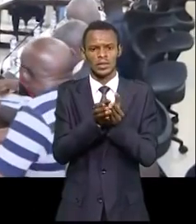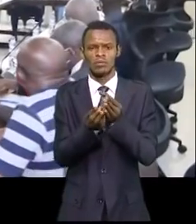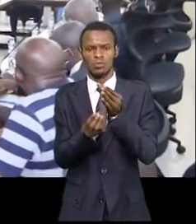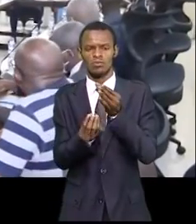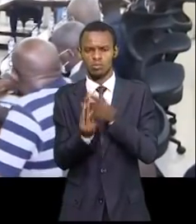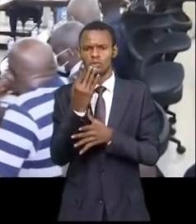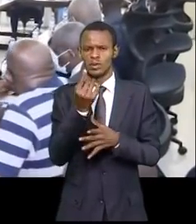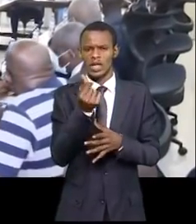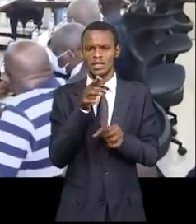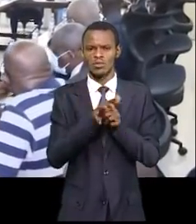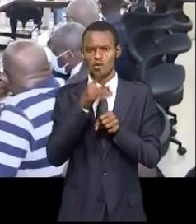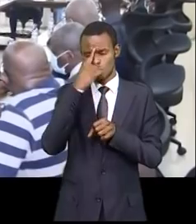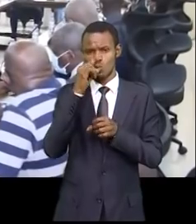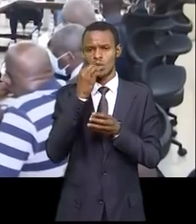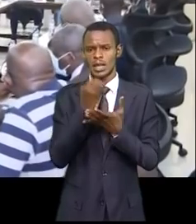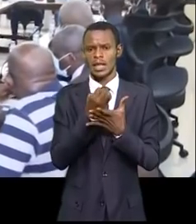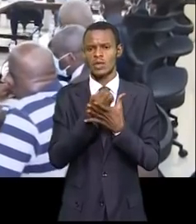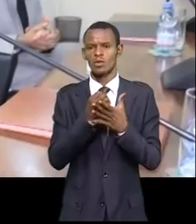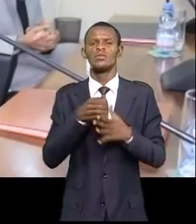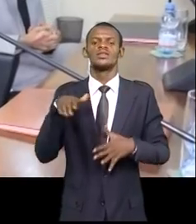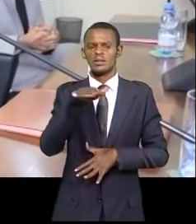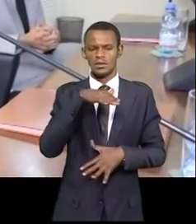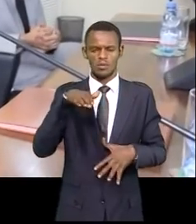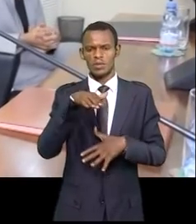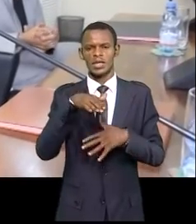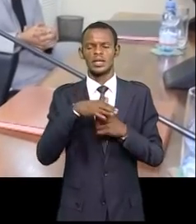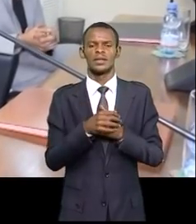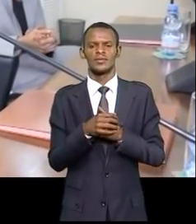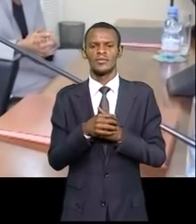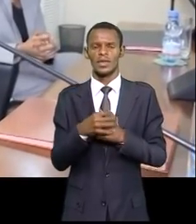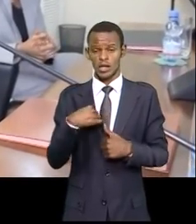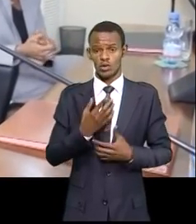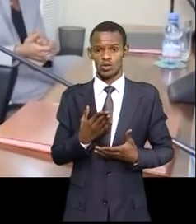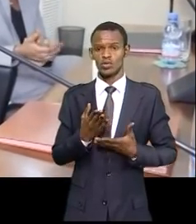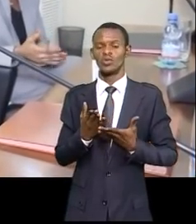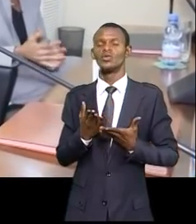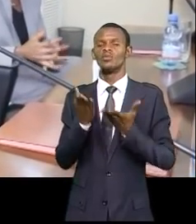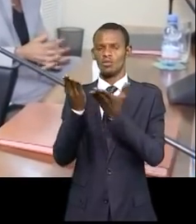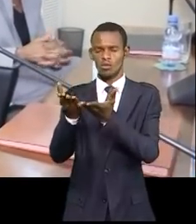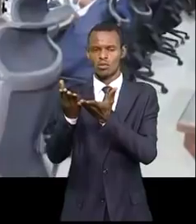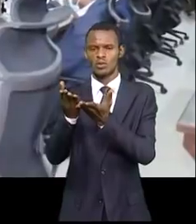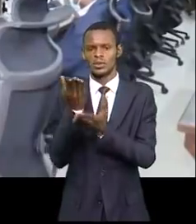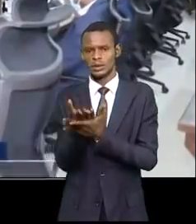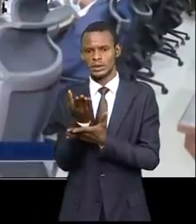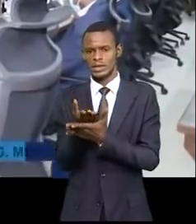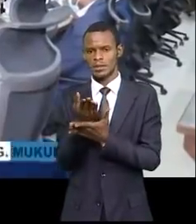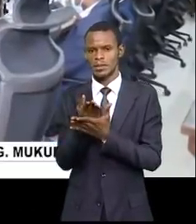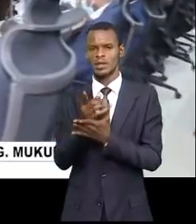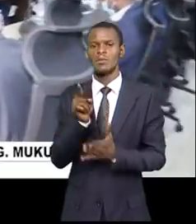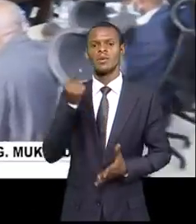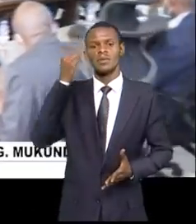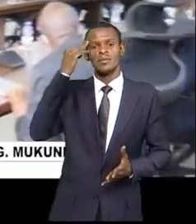contrat de collaboration qui fait suite à la demande du premier ministre qui entend faire de la cmn outil économique